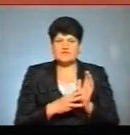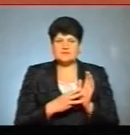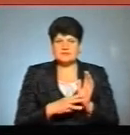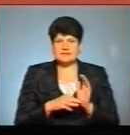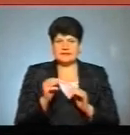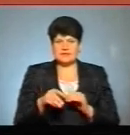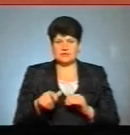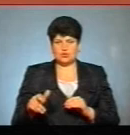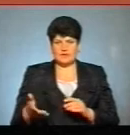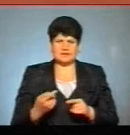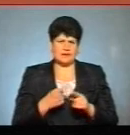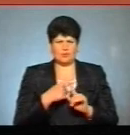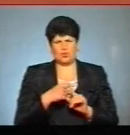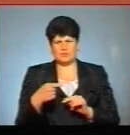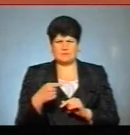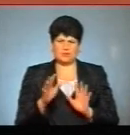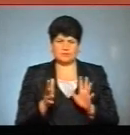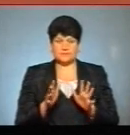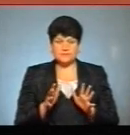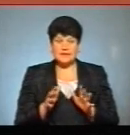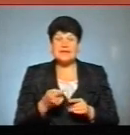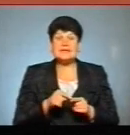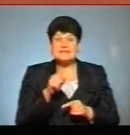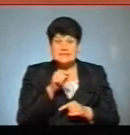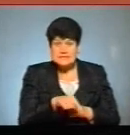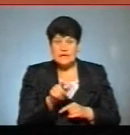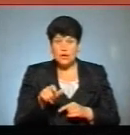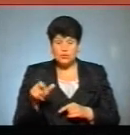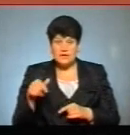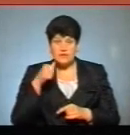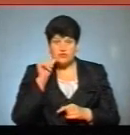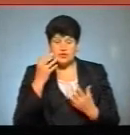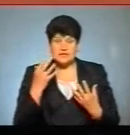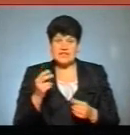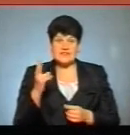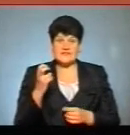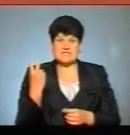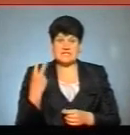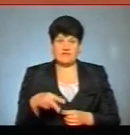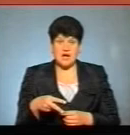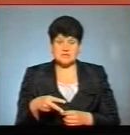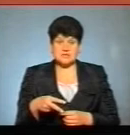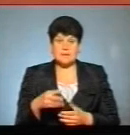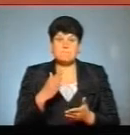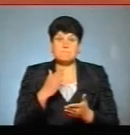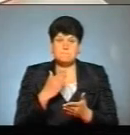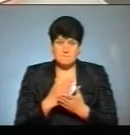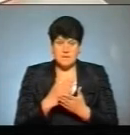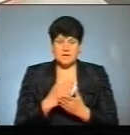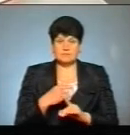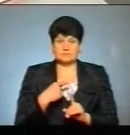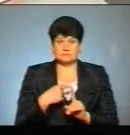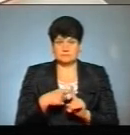людей. Плюс-мінус, це так середньостатистично. Із цих людей на вчорашній день 220 мали позитивний